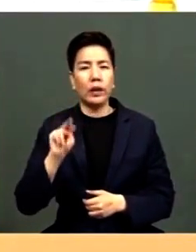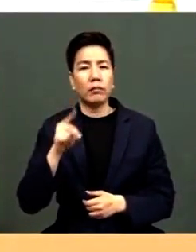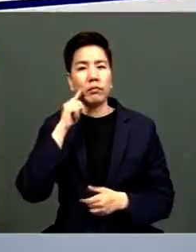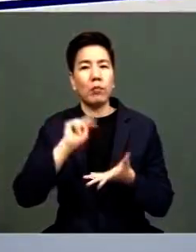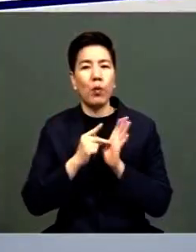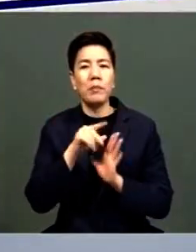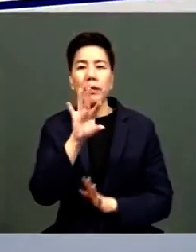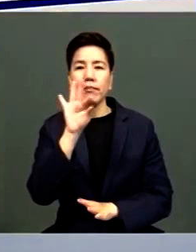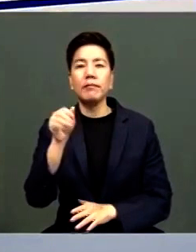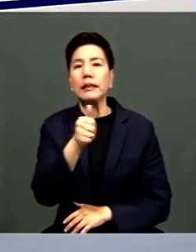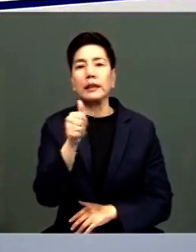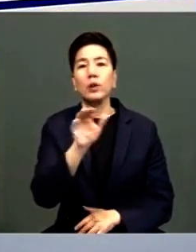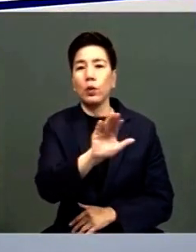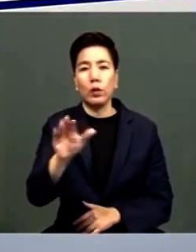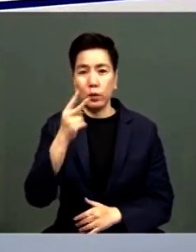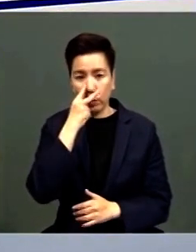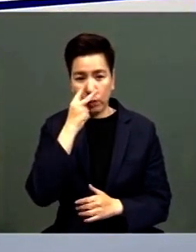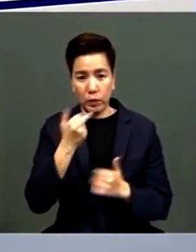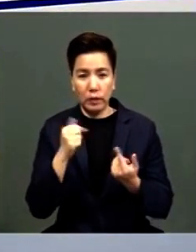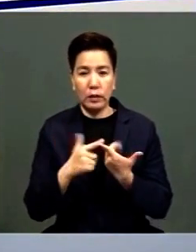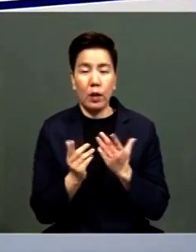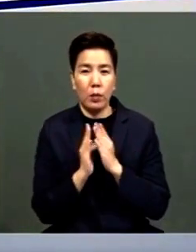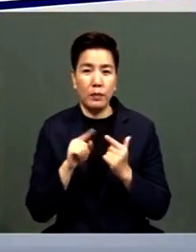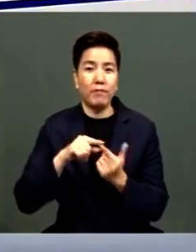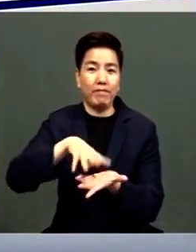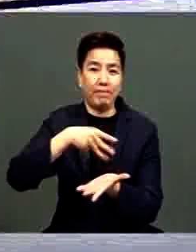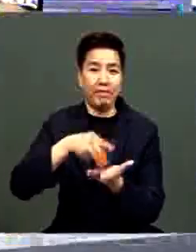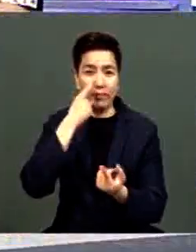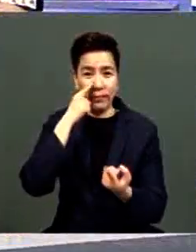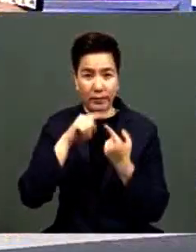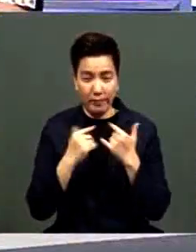เลยทีเดียวค่ะ ค่ะขอบคุณค่ะคุณปาริชาติวัชนศรีนะคะ